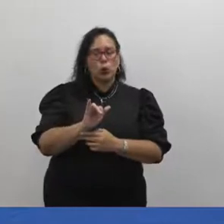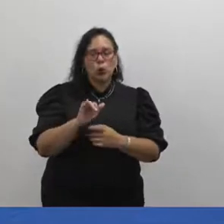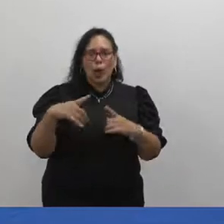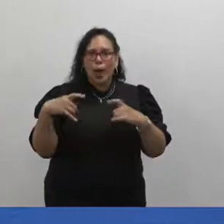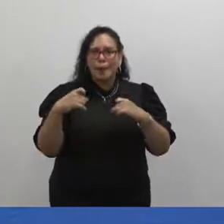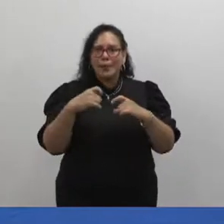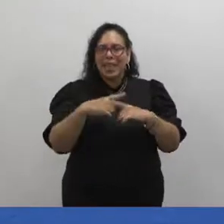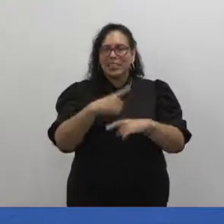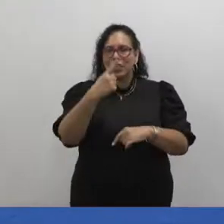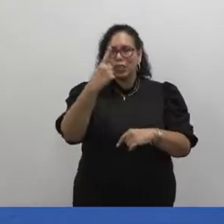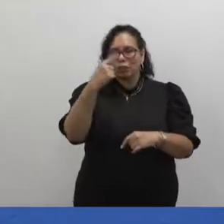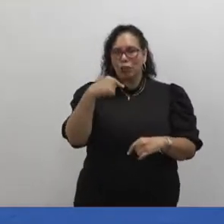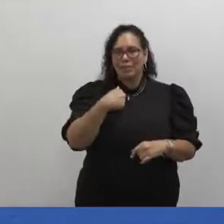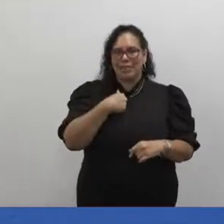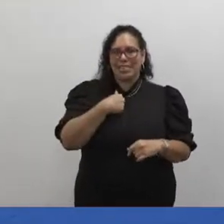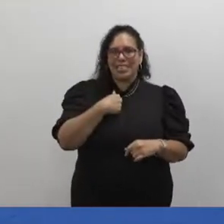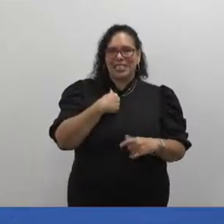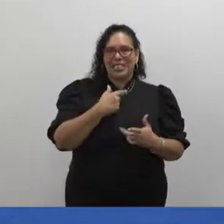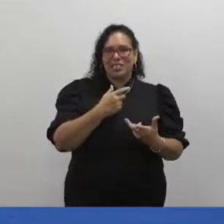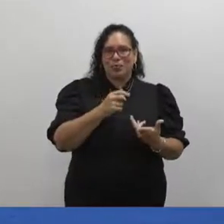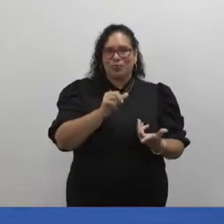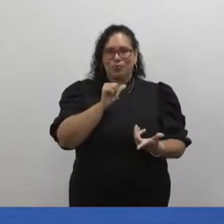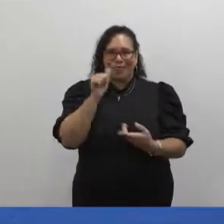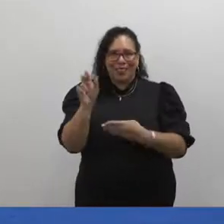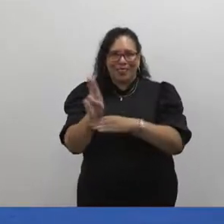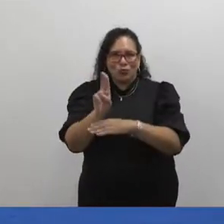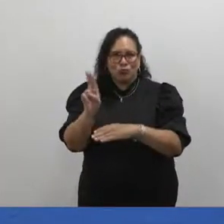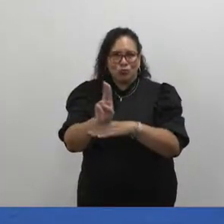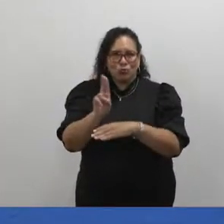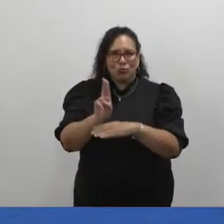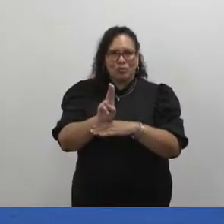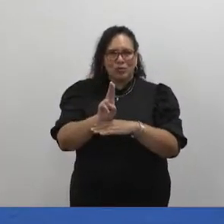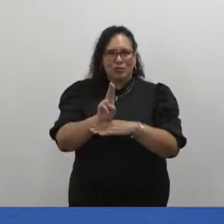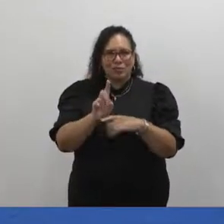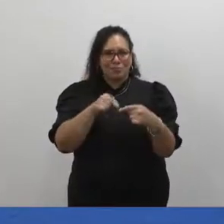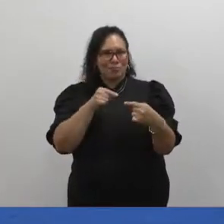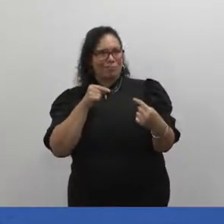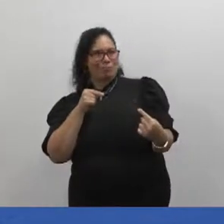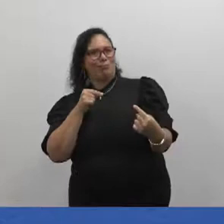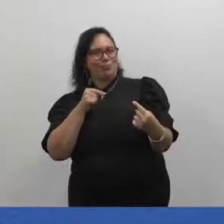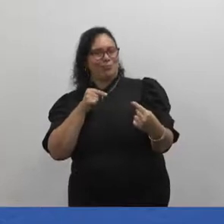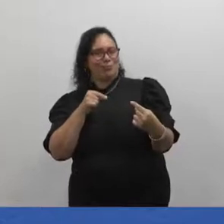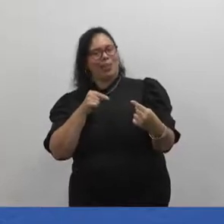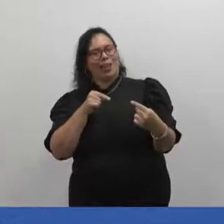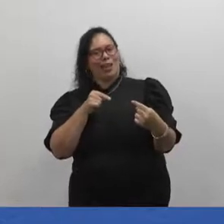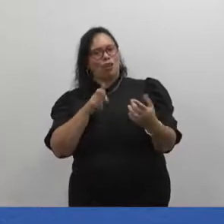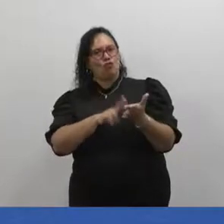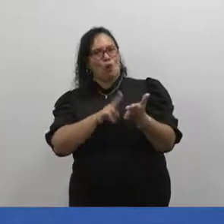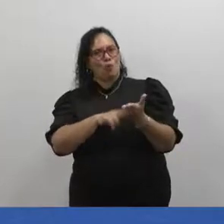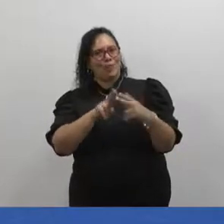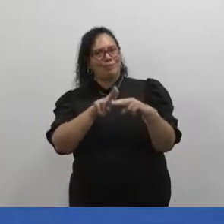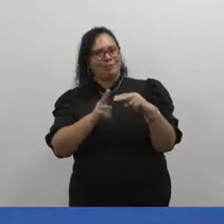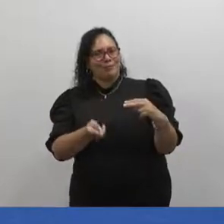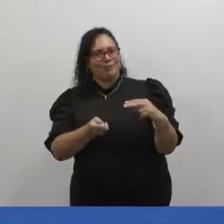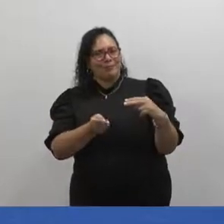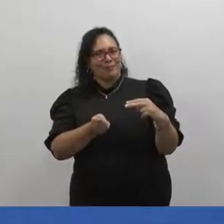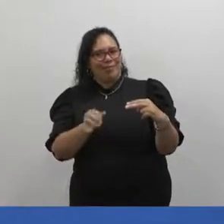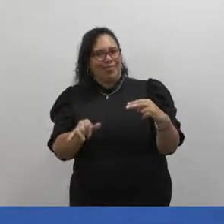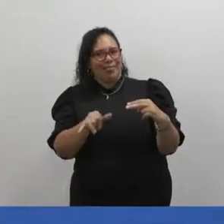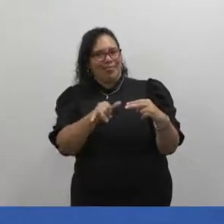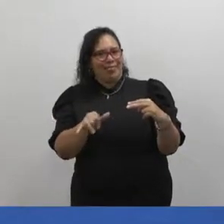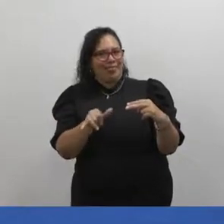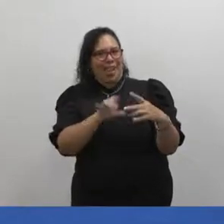thoi pip smok smile nhưng cứ thà ca bà tệ tôn cho mùi âm bi cho ca bản